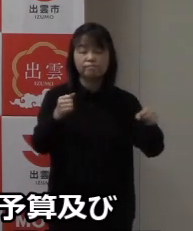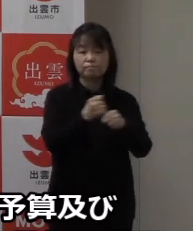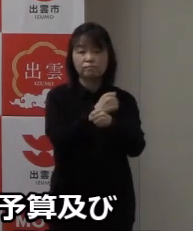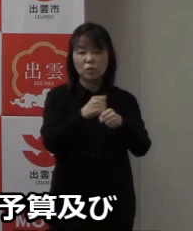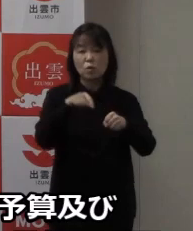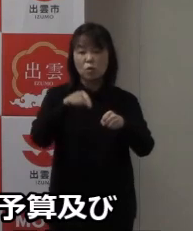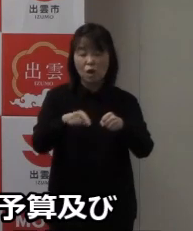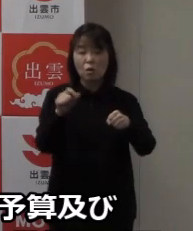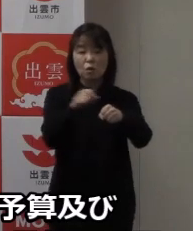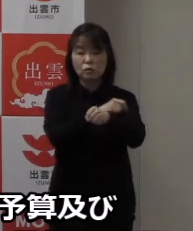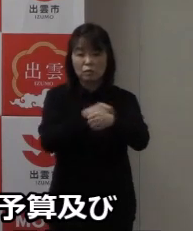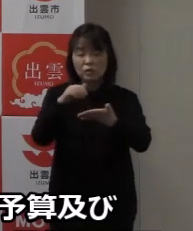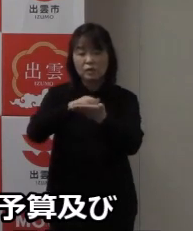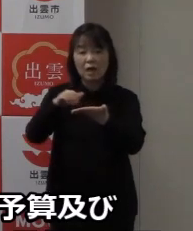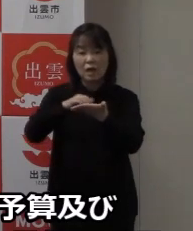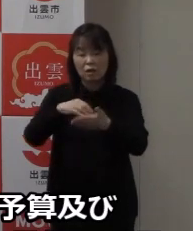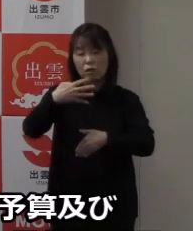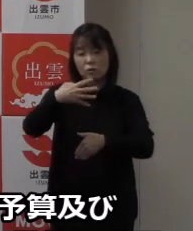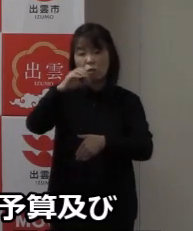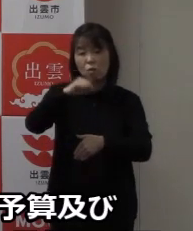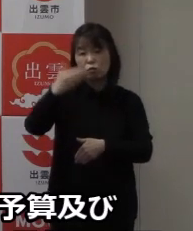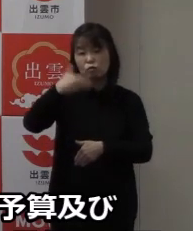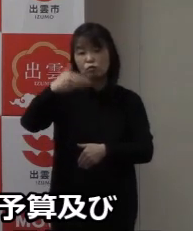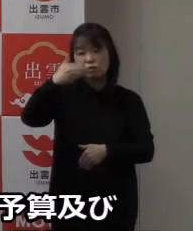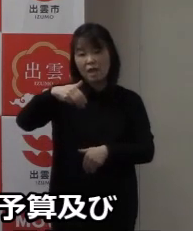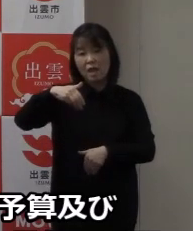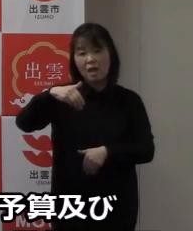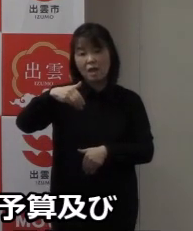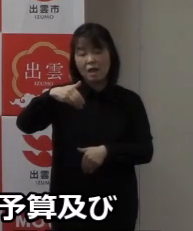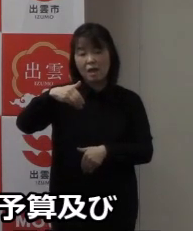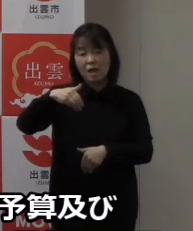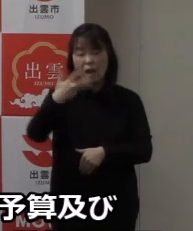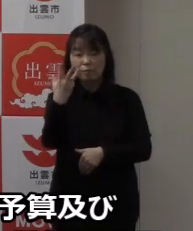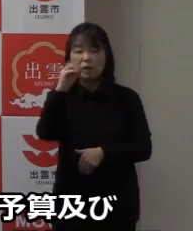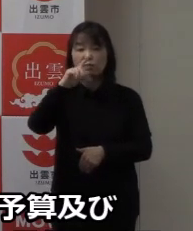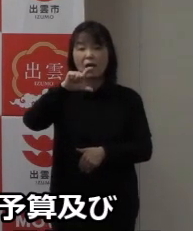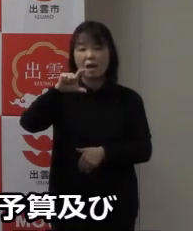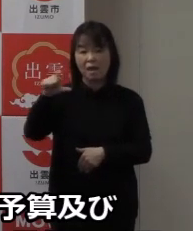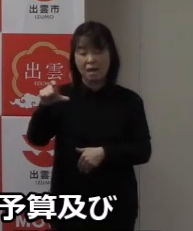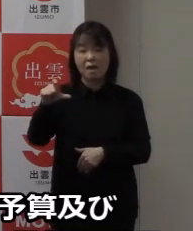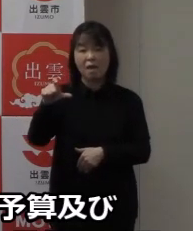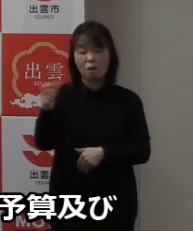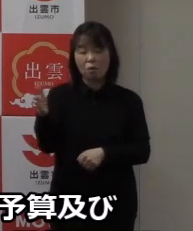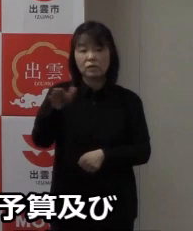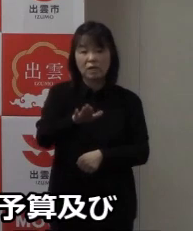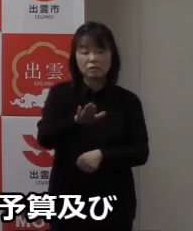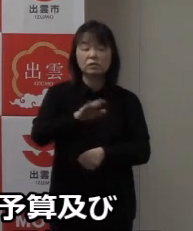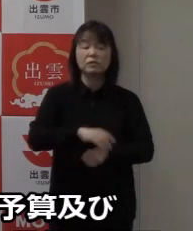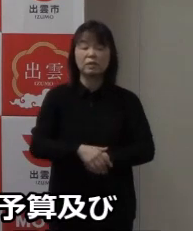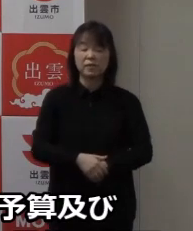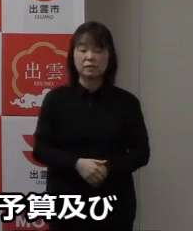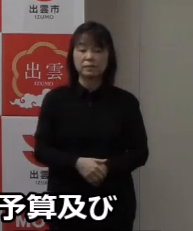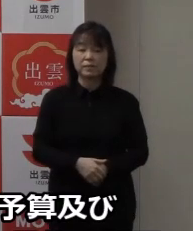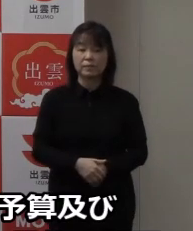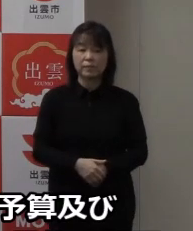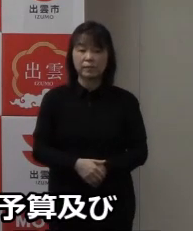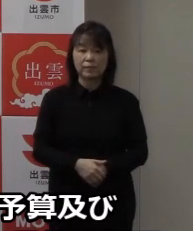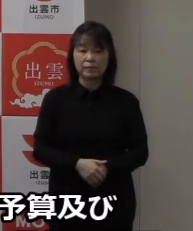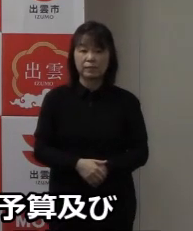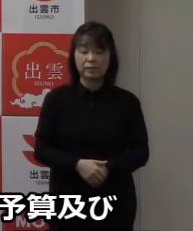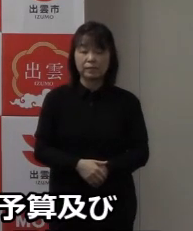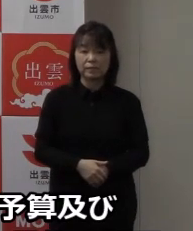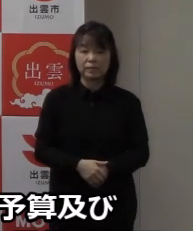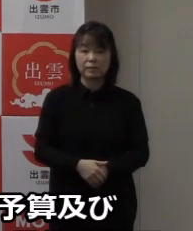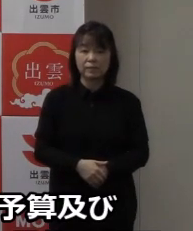方に4億9800万円 計上したところであります。